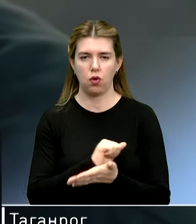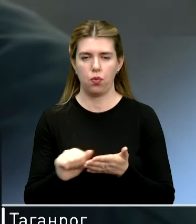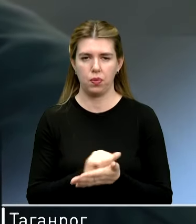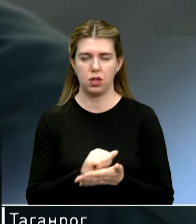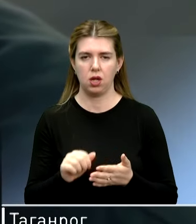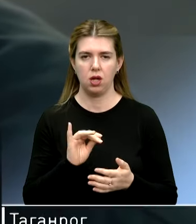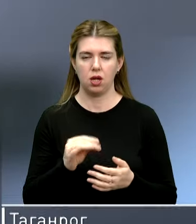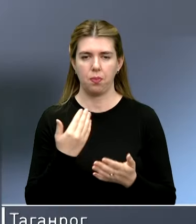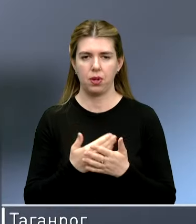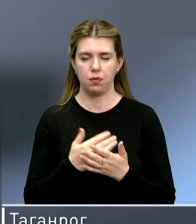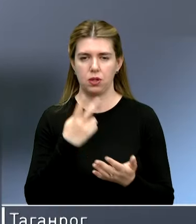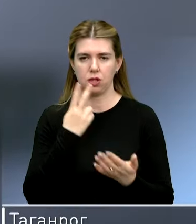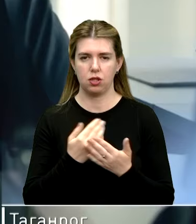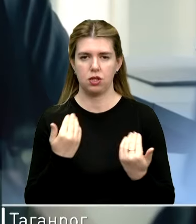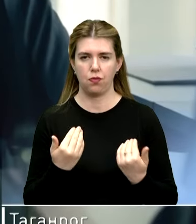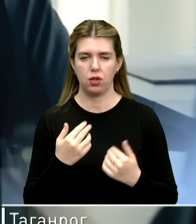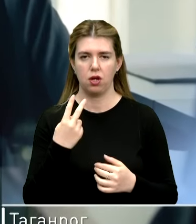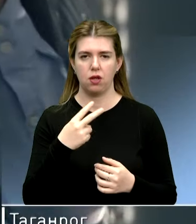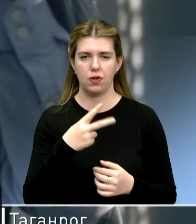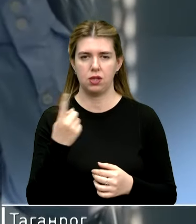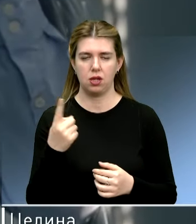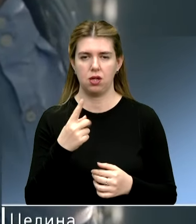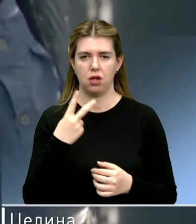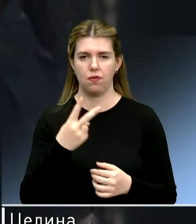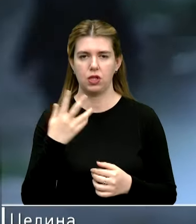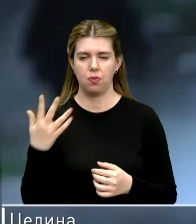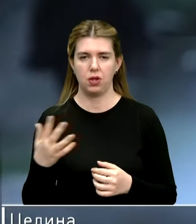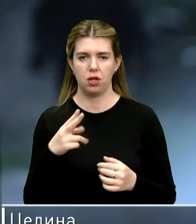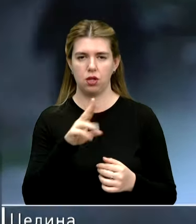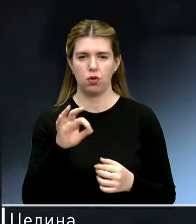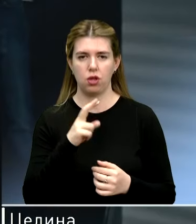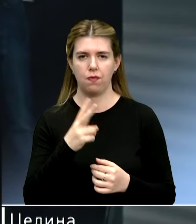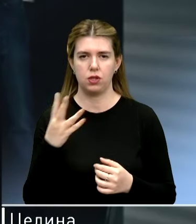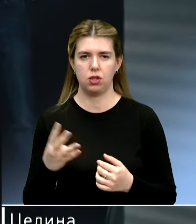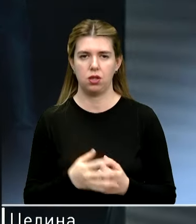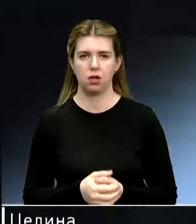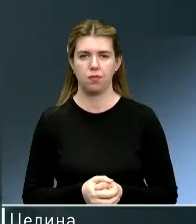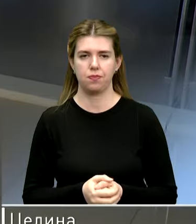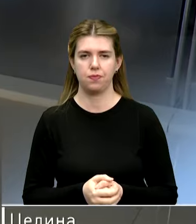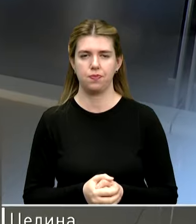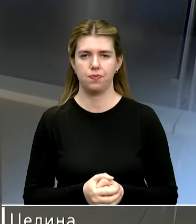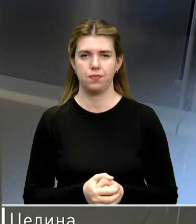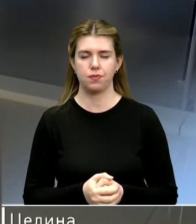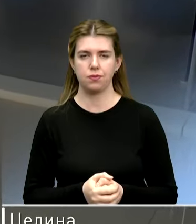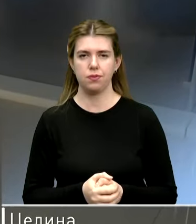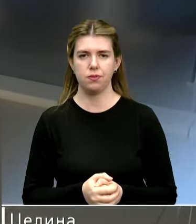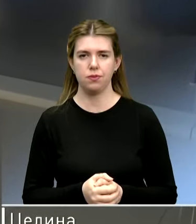документы. Премьеру смотрите сегодня в 21:25 на Дон-24.